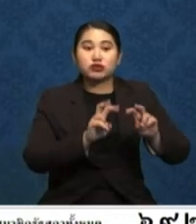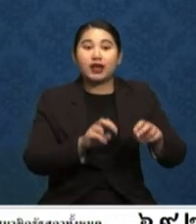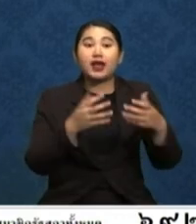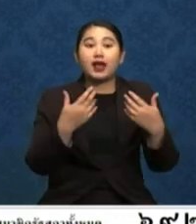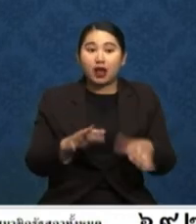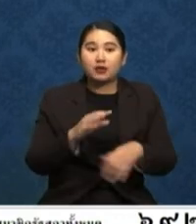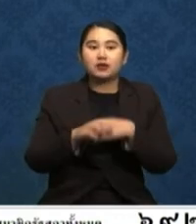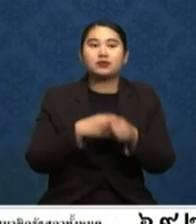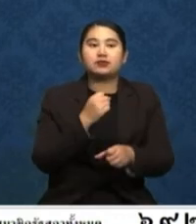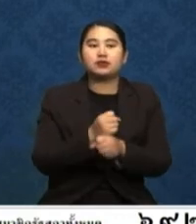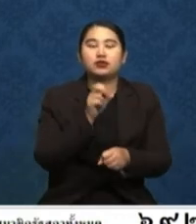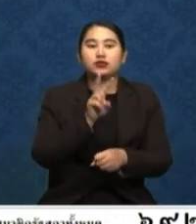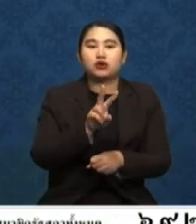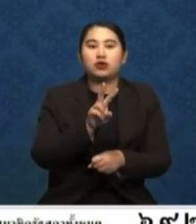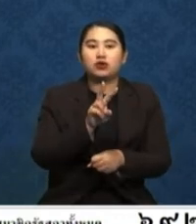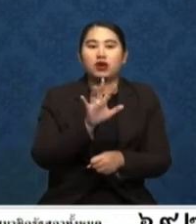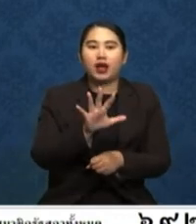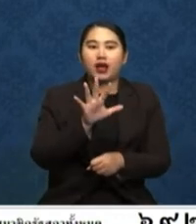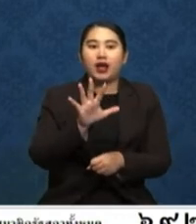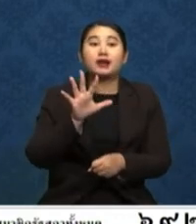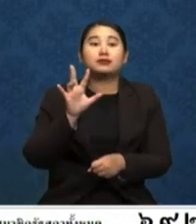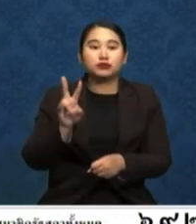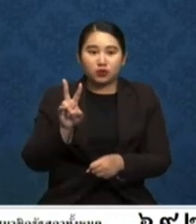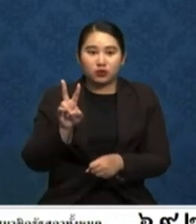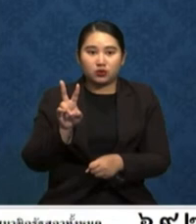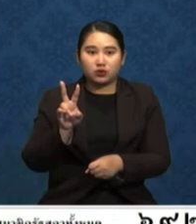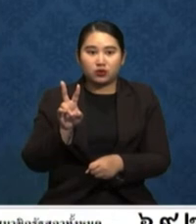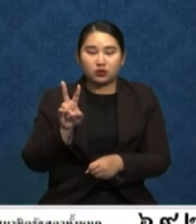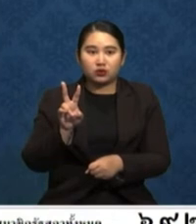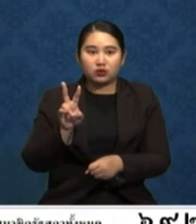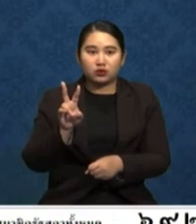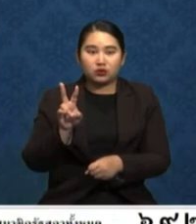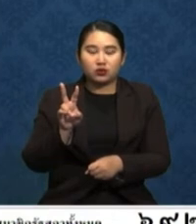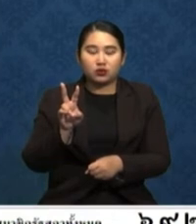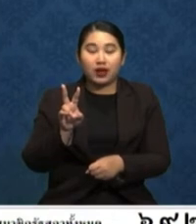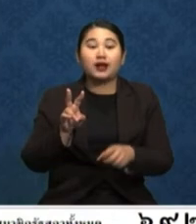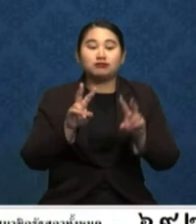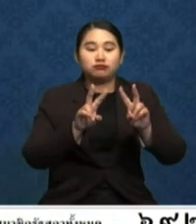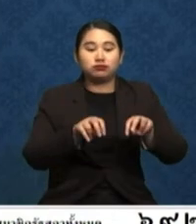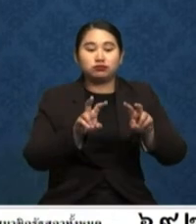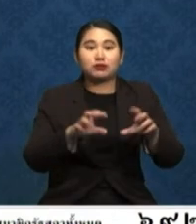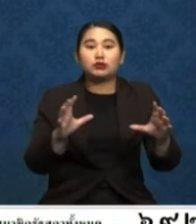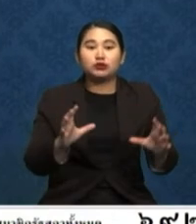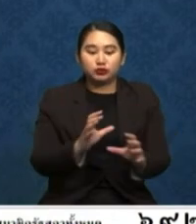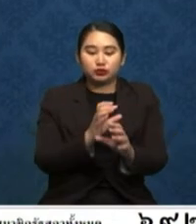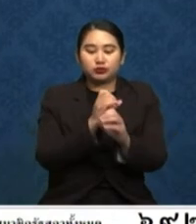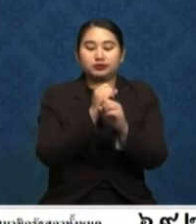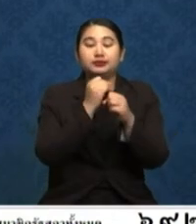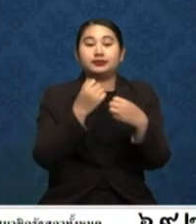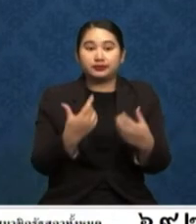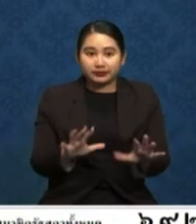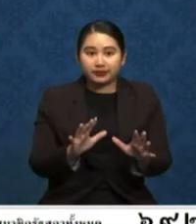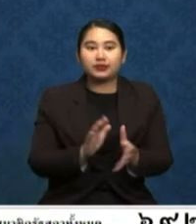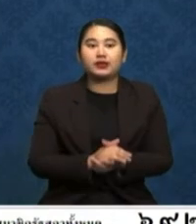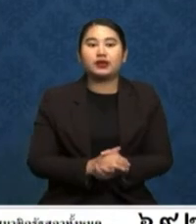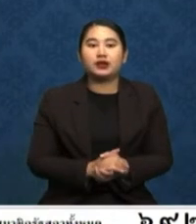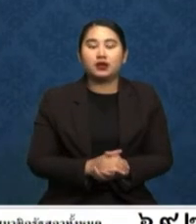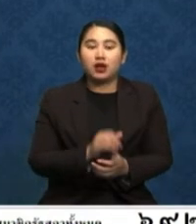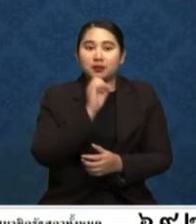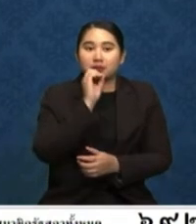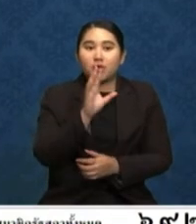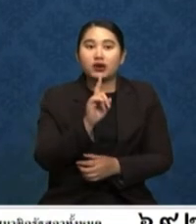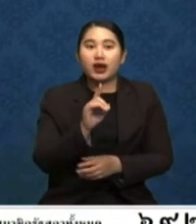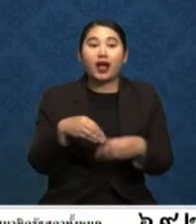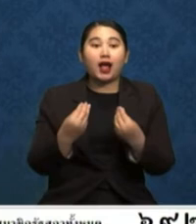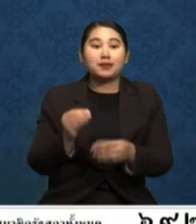ตั้งแต่ปี2552นะคะและเขาก็มีการสรุปไปแล้วด้วยว่าหากให้